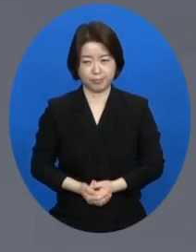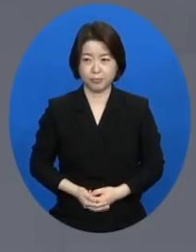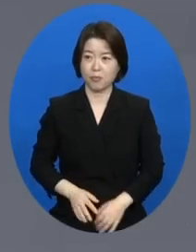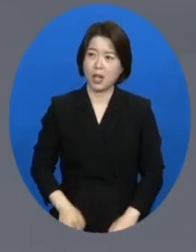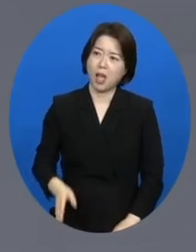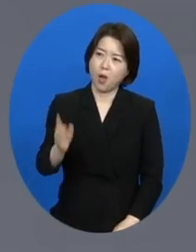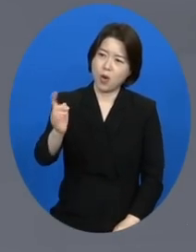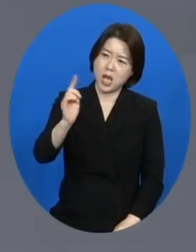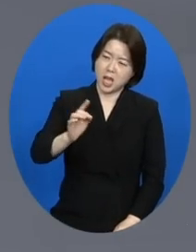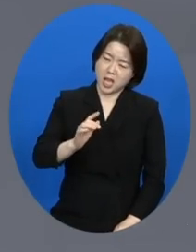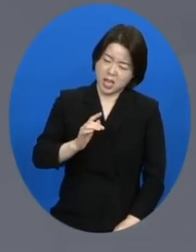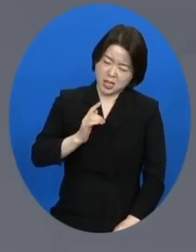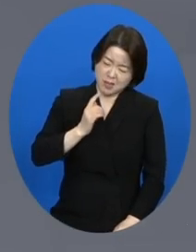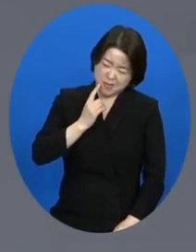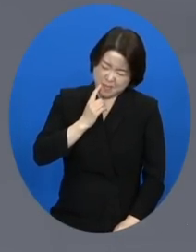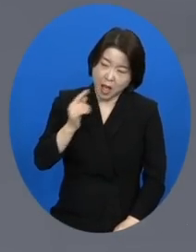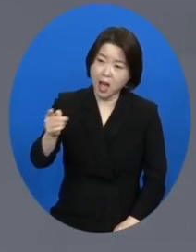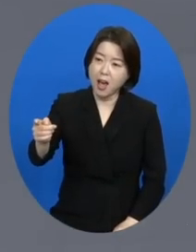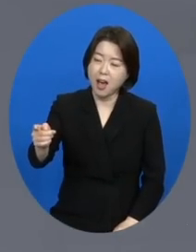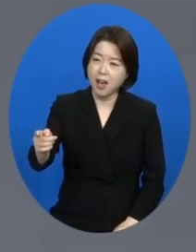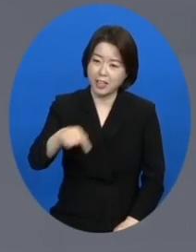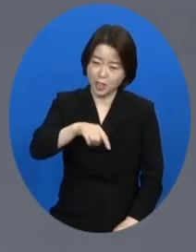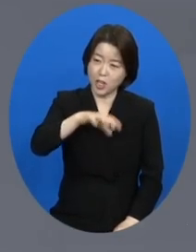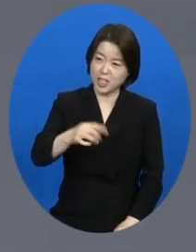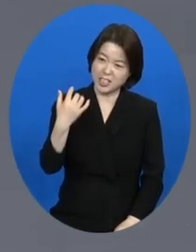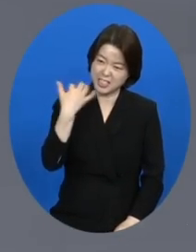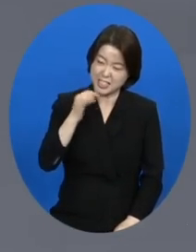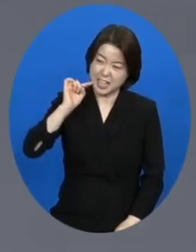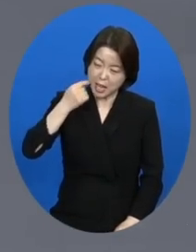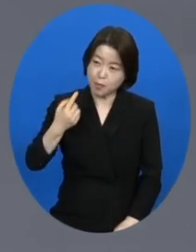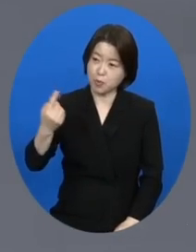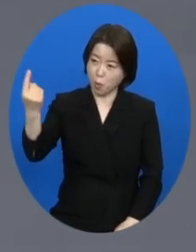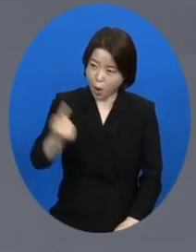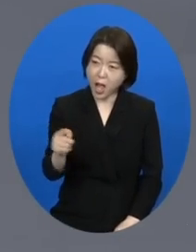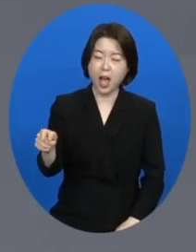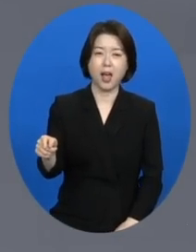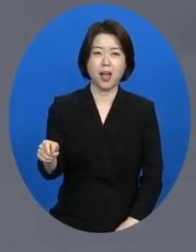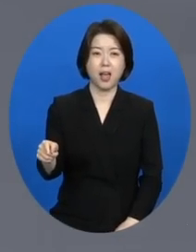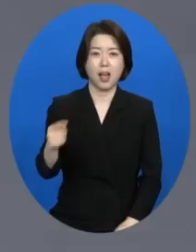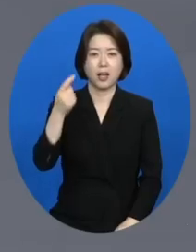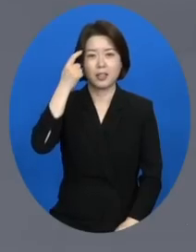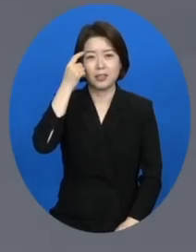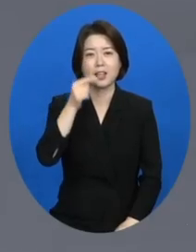저놈 지독하네, 여기까지 저 옷을 입고 왔네, 이렇게 생각하지 않겠냐고요.